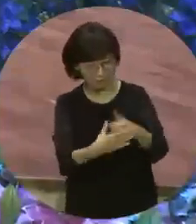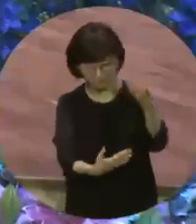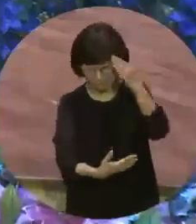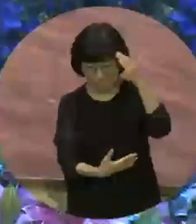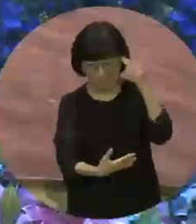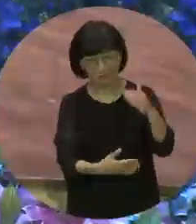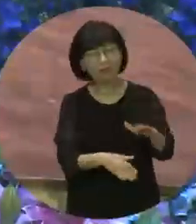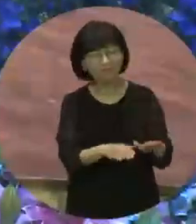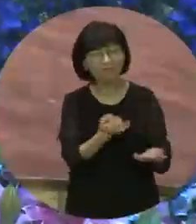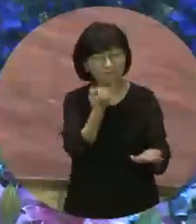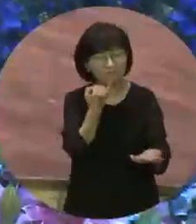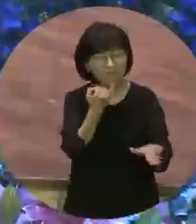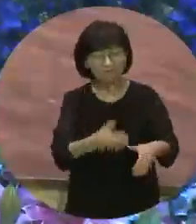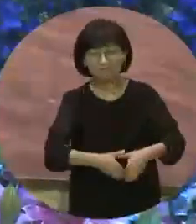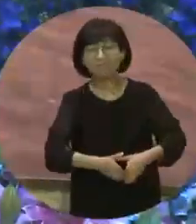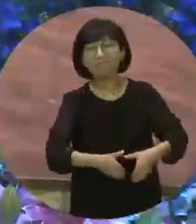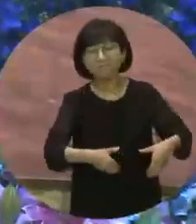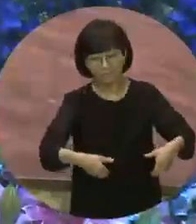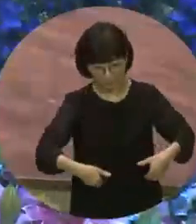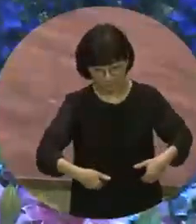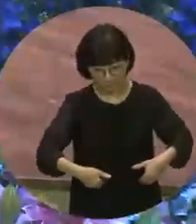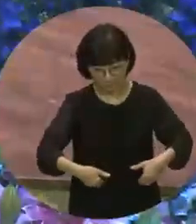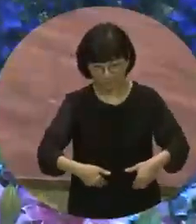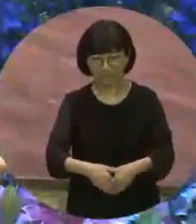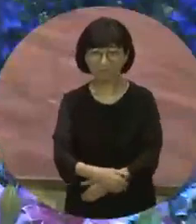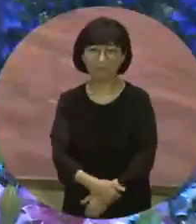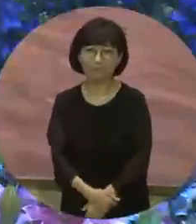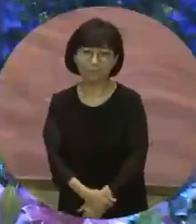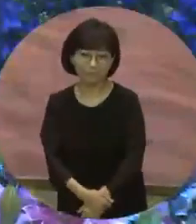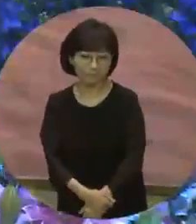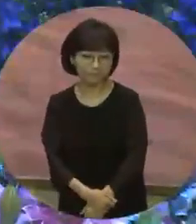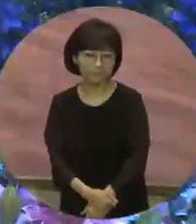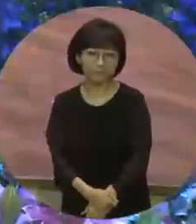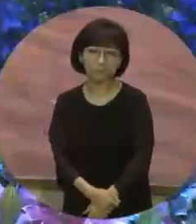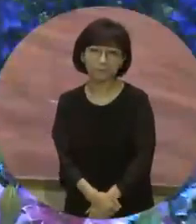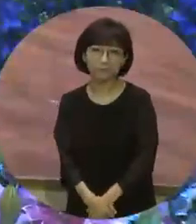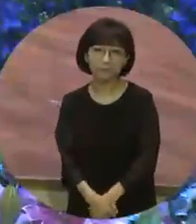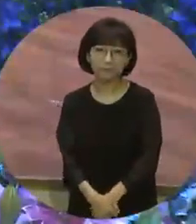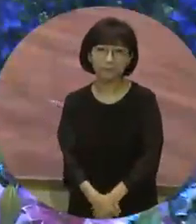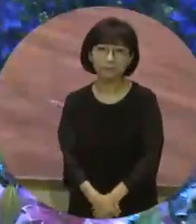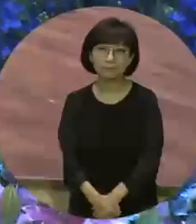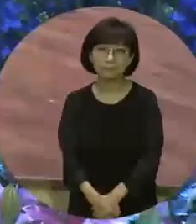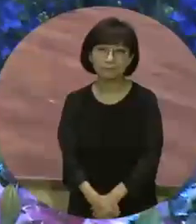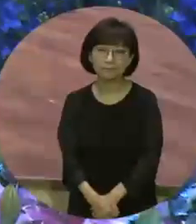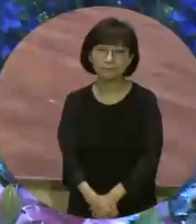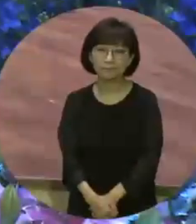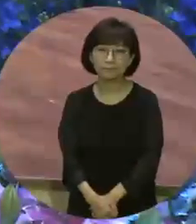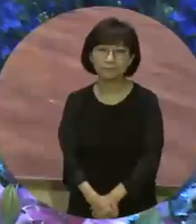아비멜렉 찾아와서 이런 공격하고 손해 보이는 이 쪽 손해 보게 한 자존심 상해하는